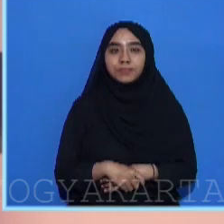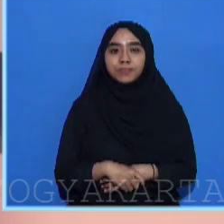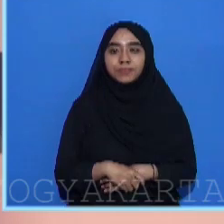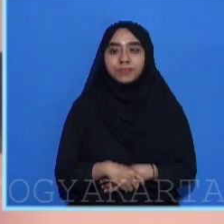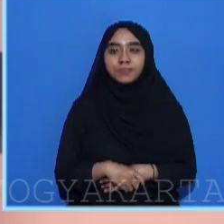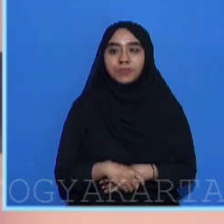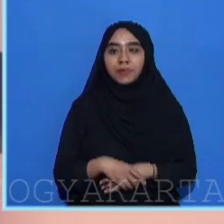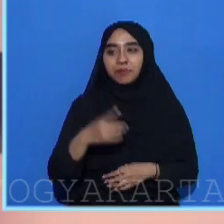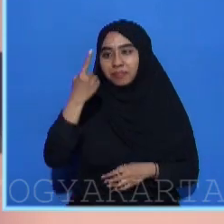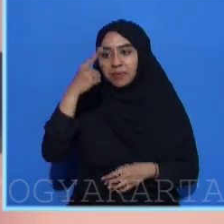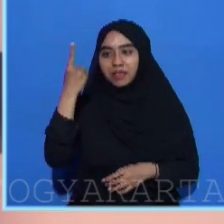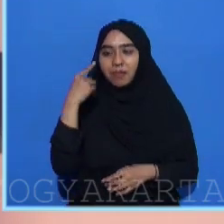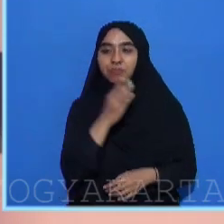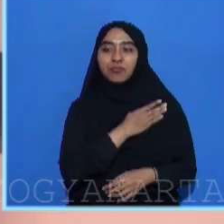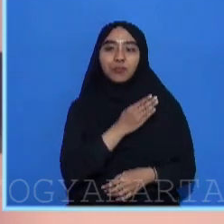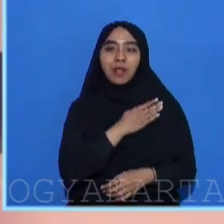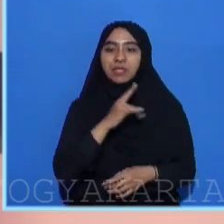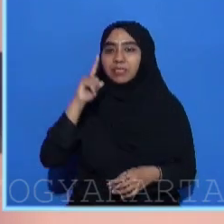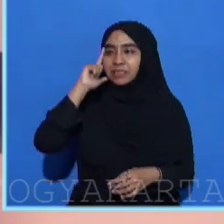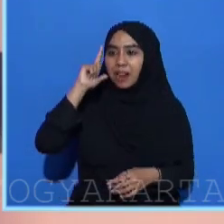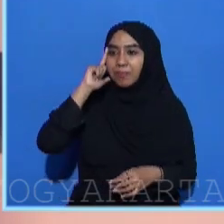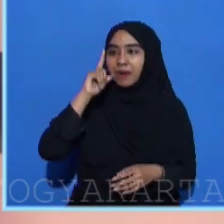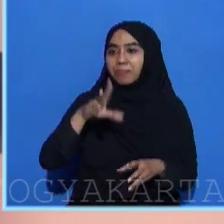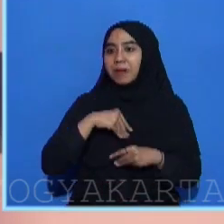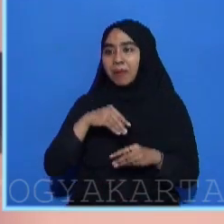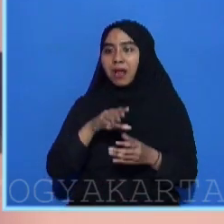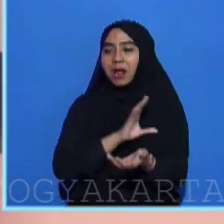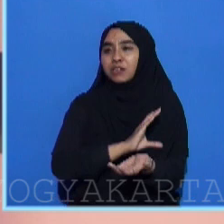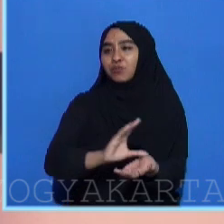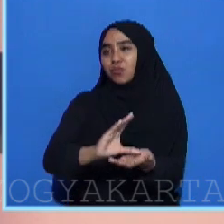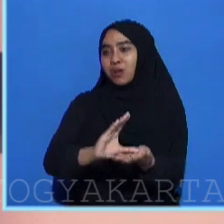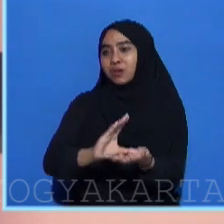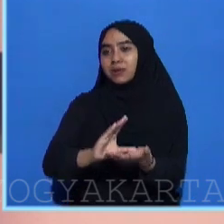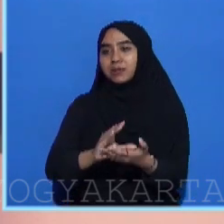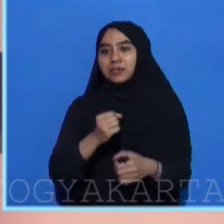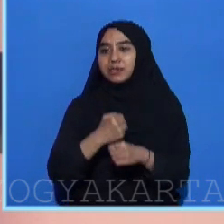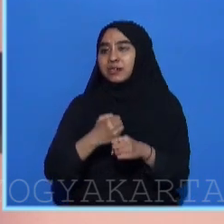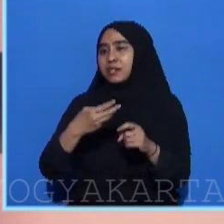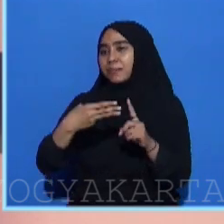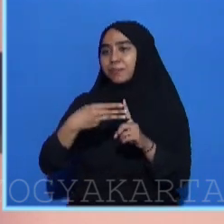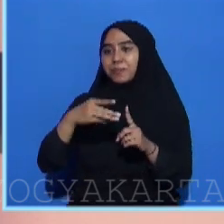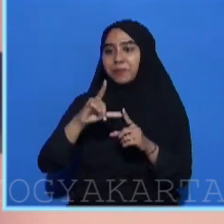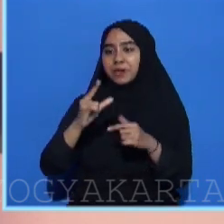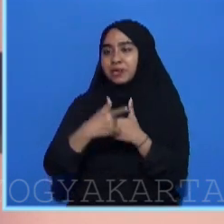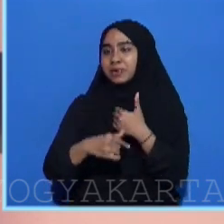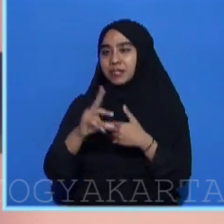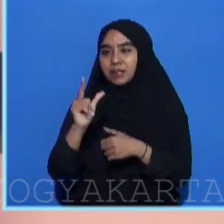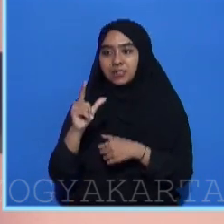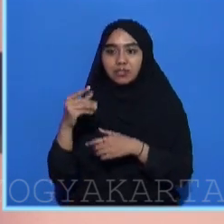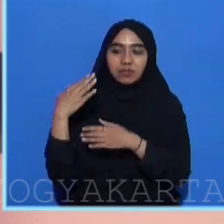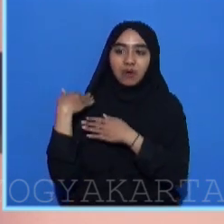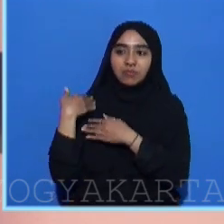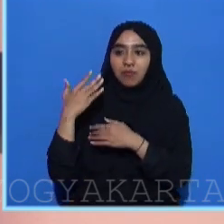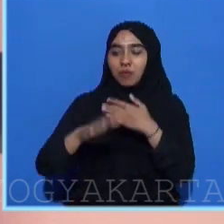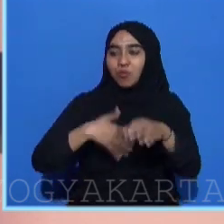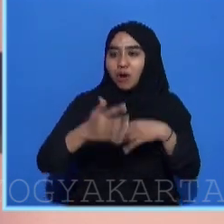Pemerintah Kabupaten Sleman kembali menyerahkan bantuan hasil Gebyar tanggung jawab sosial perusahaan tjsp